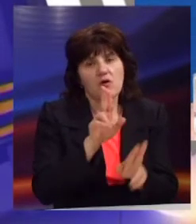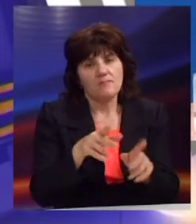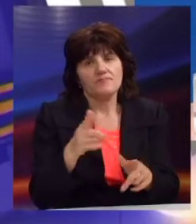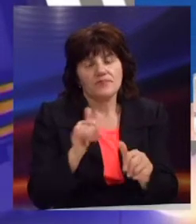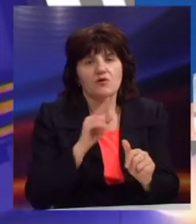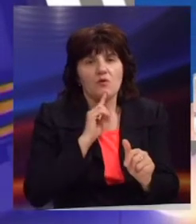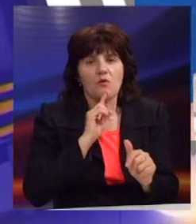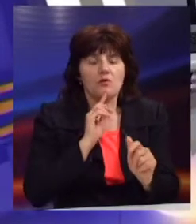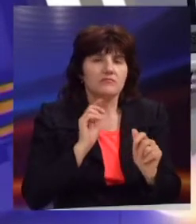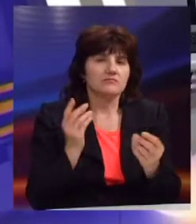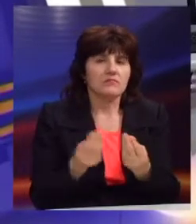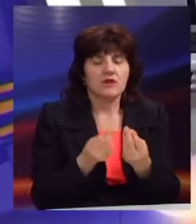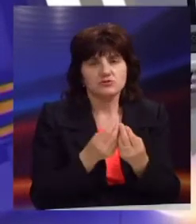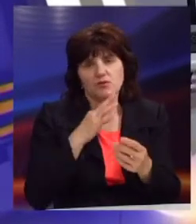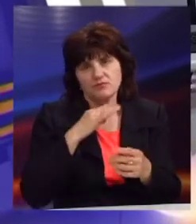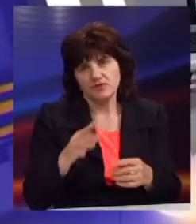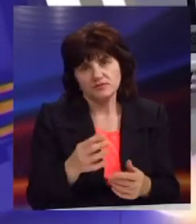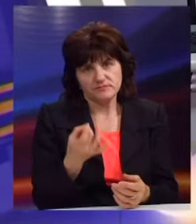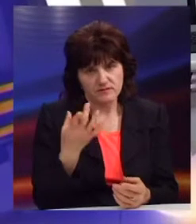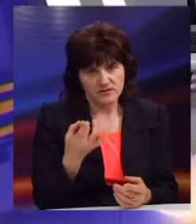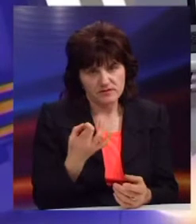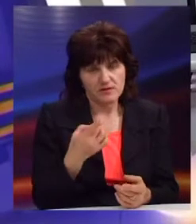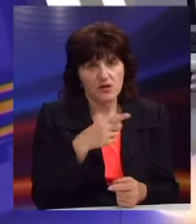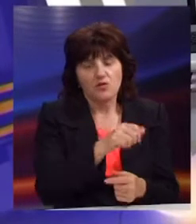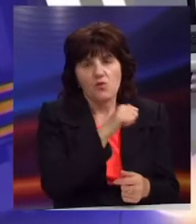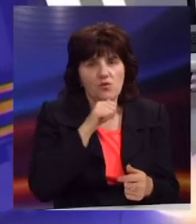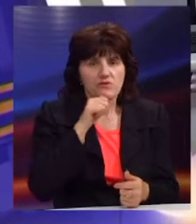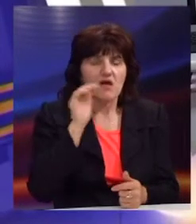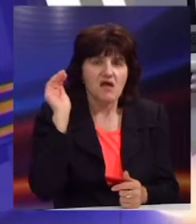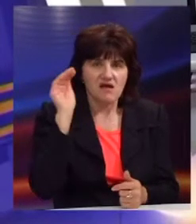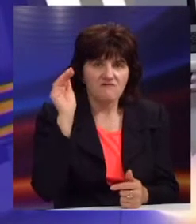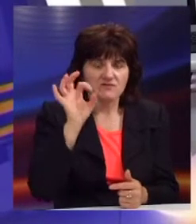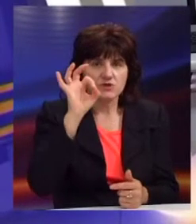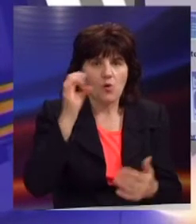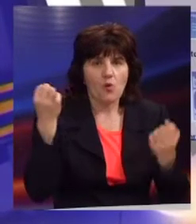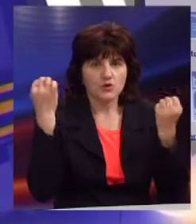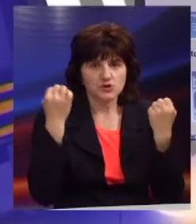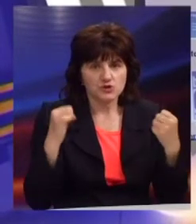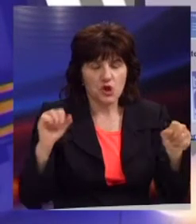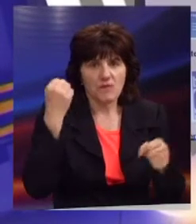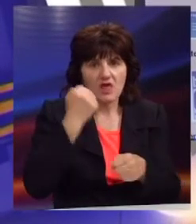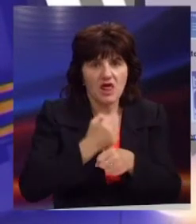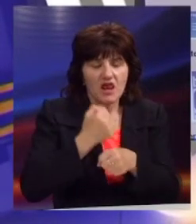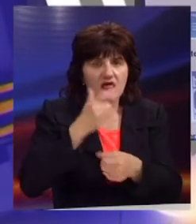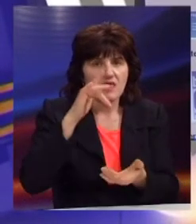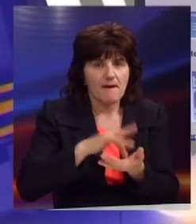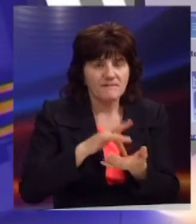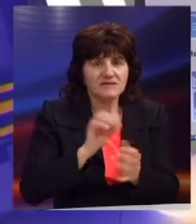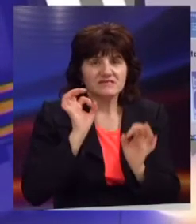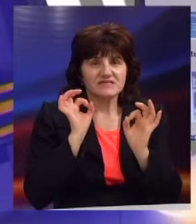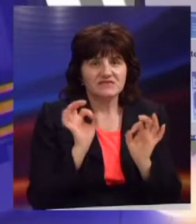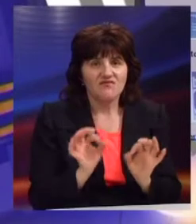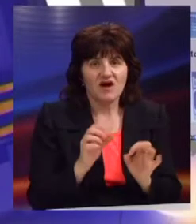nekome je natero iz ne znam koje stranke. Dodatni problem u razmeni informacija o slobodnim radnim mestima predstavlja podatak da svega